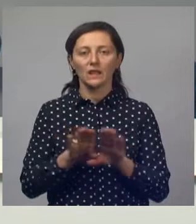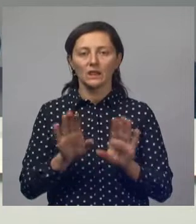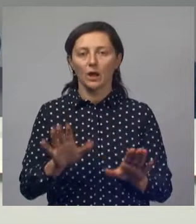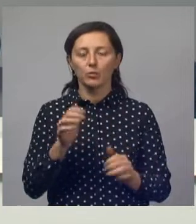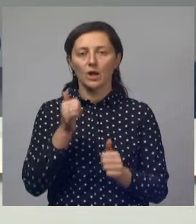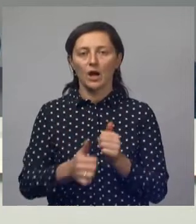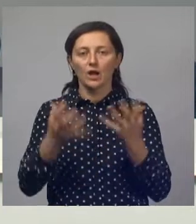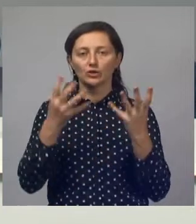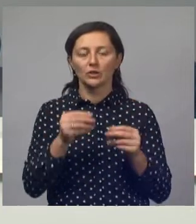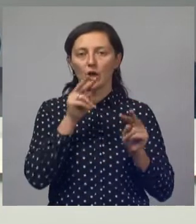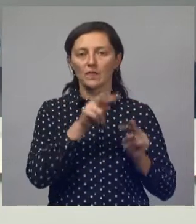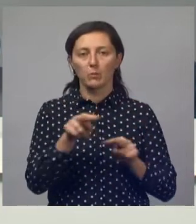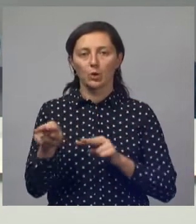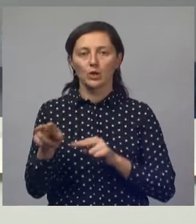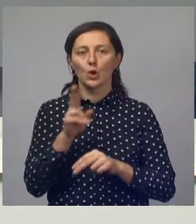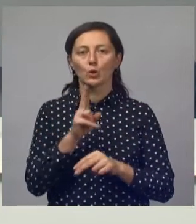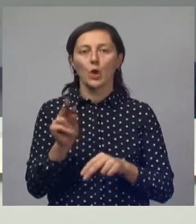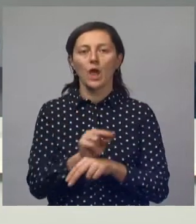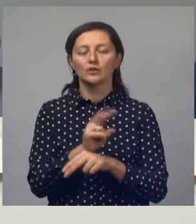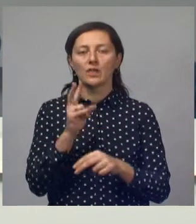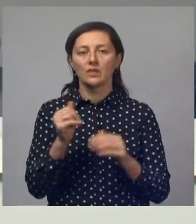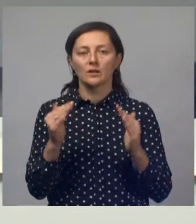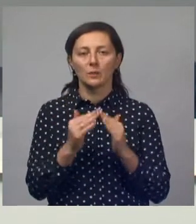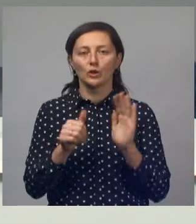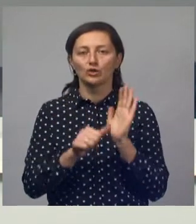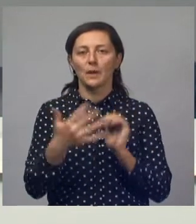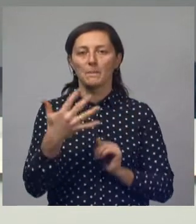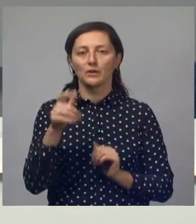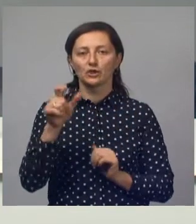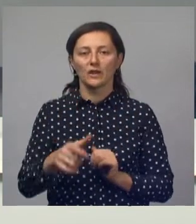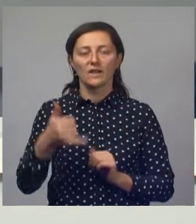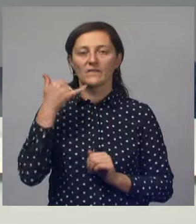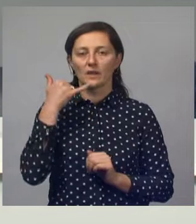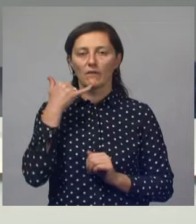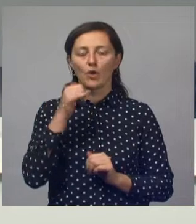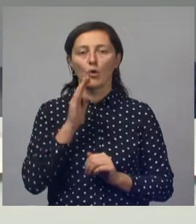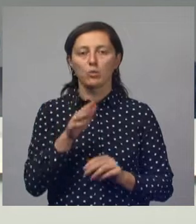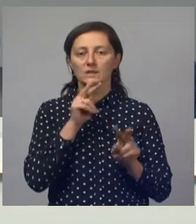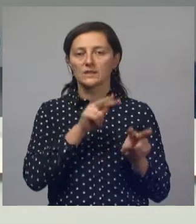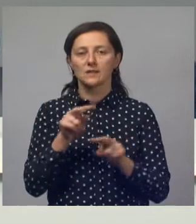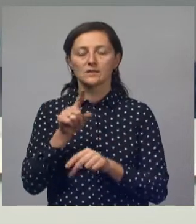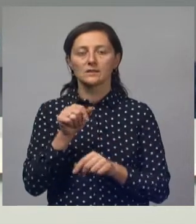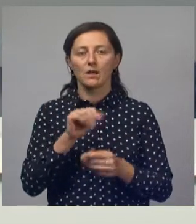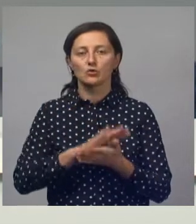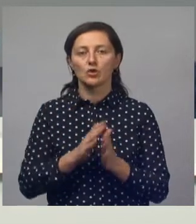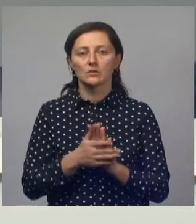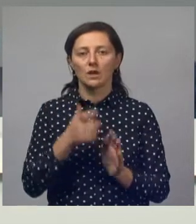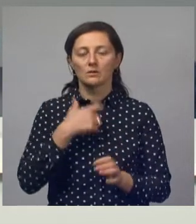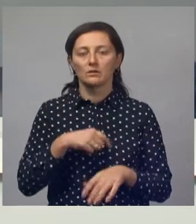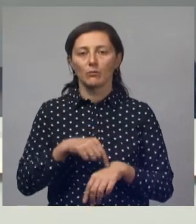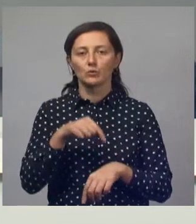ежедневное дистанционное наблюдение тех, кто лечится на дому. 65 человек в телефонном режиме будут следить за состоянием пациентов. Кроме